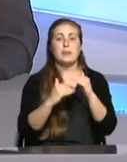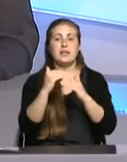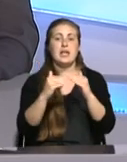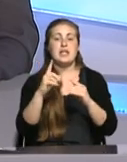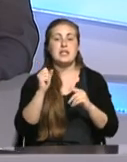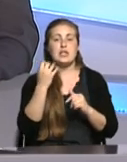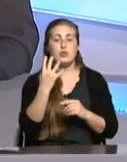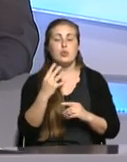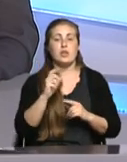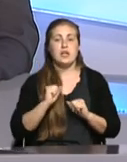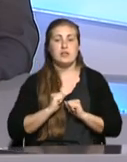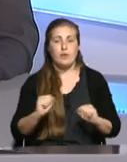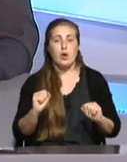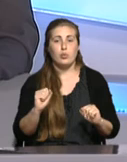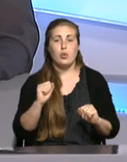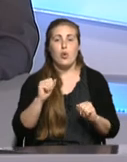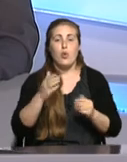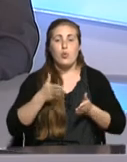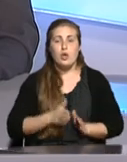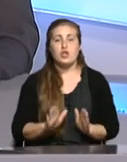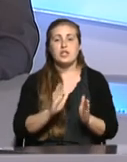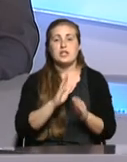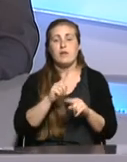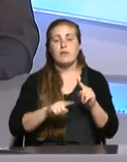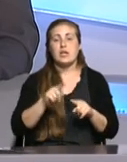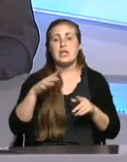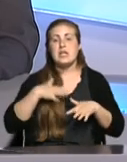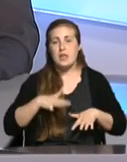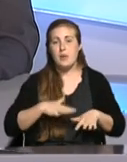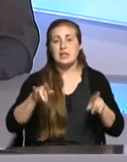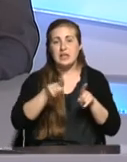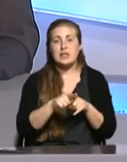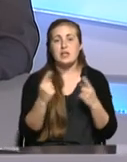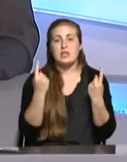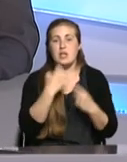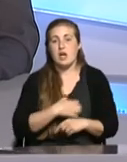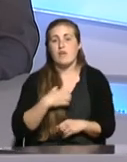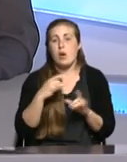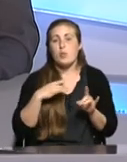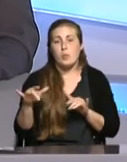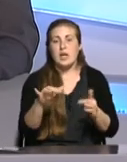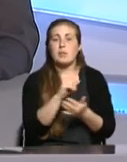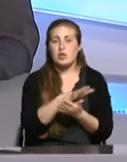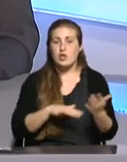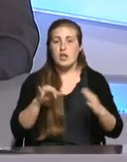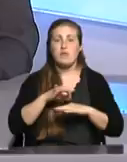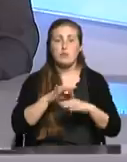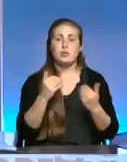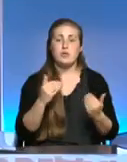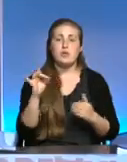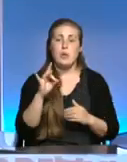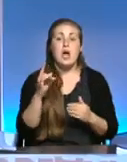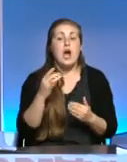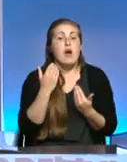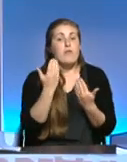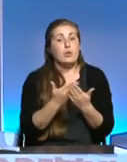отвал который уроженцев крыма то есть вот такие основные знаковыми приятие продолжаются идут сегодня в республике георгий лишь